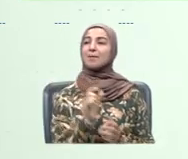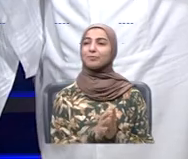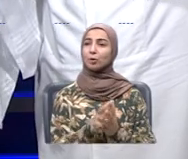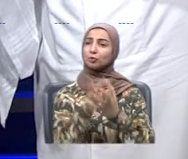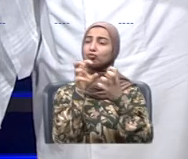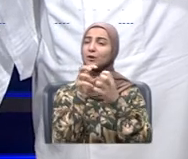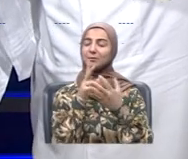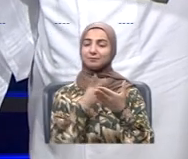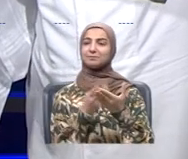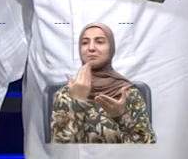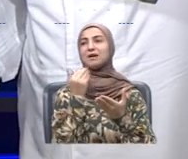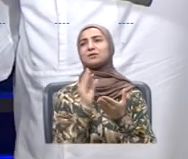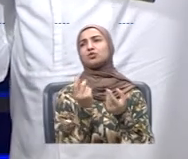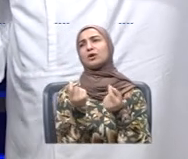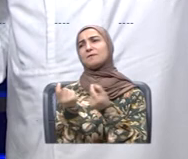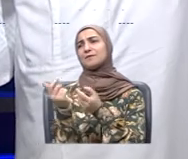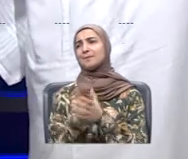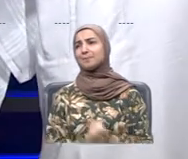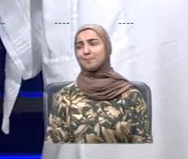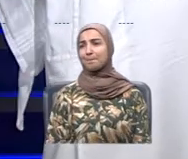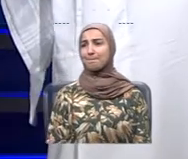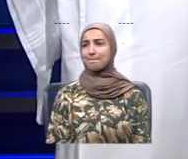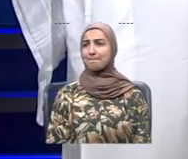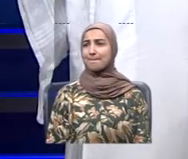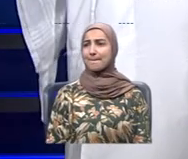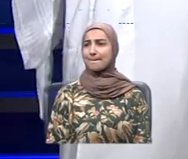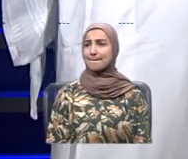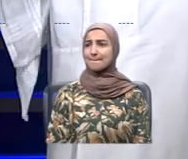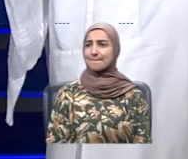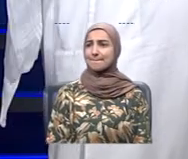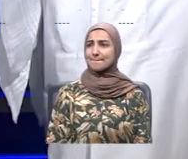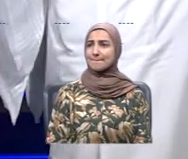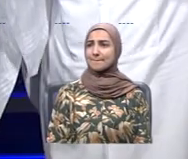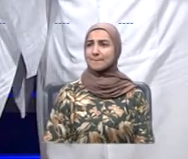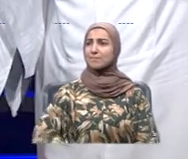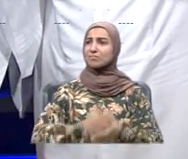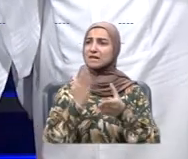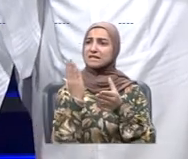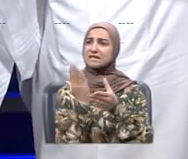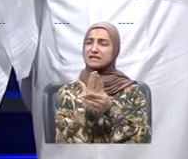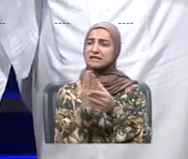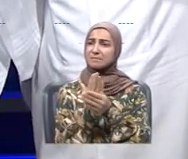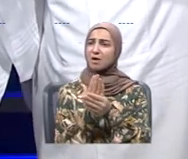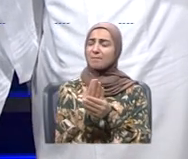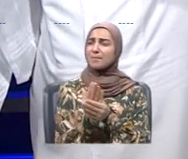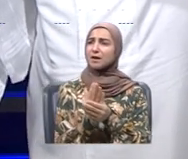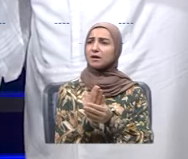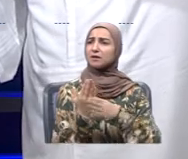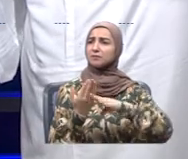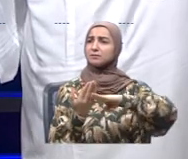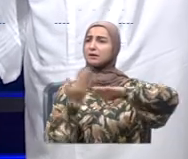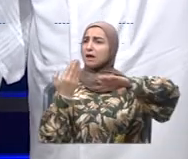بها. السؤال الخامس: ما برهانه، ما دليله على عزوفه هو عن القراءة؟